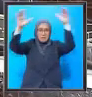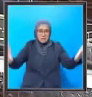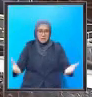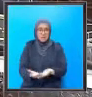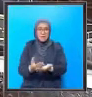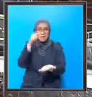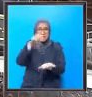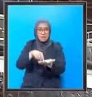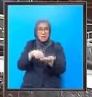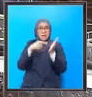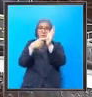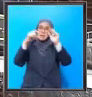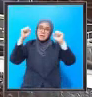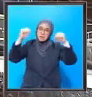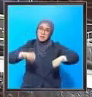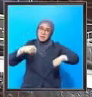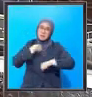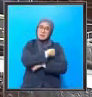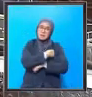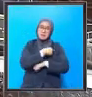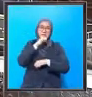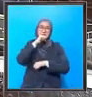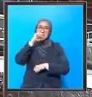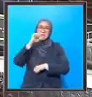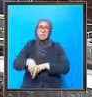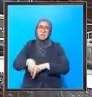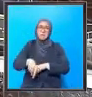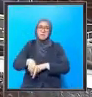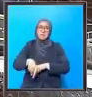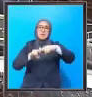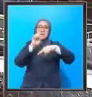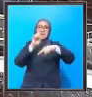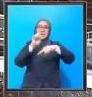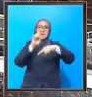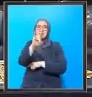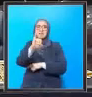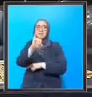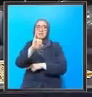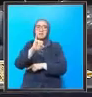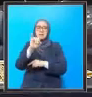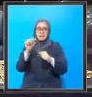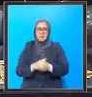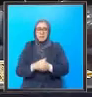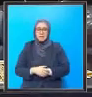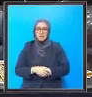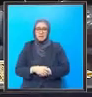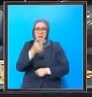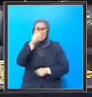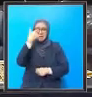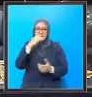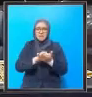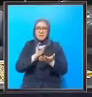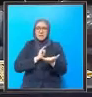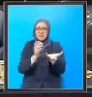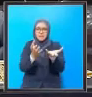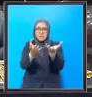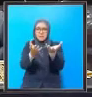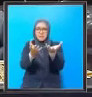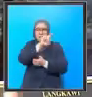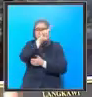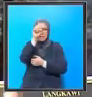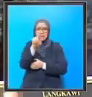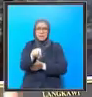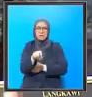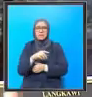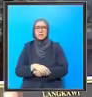kepada foreign direct investment enggak DJ sebab itu saya ingin bertanya sama